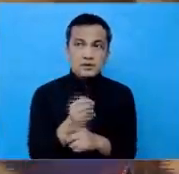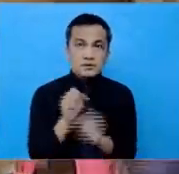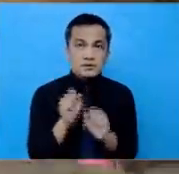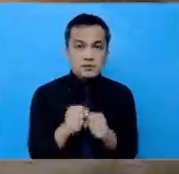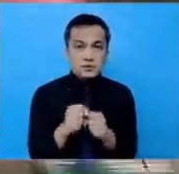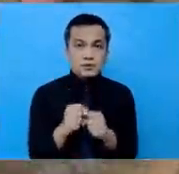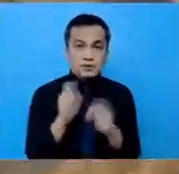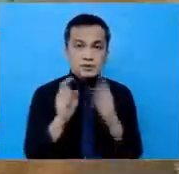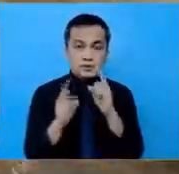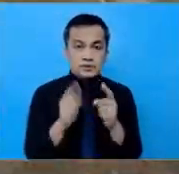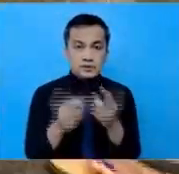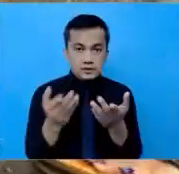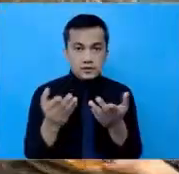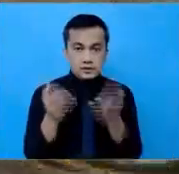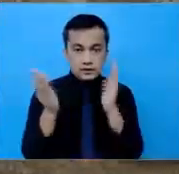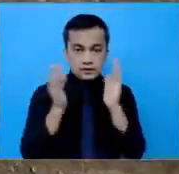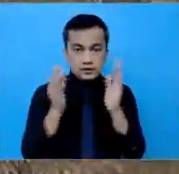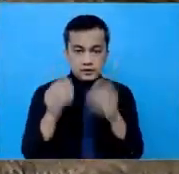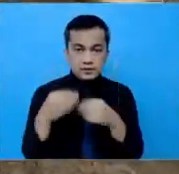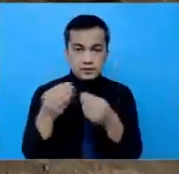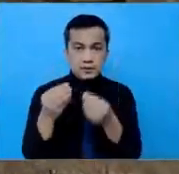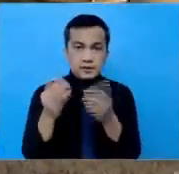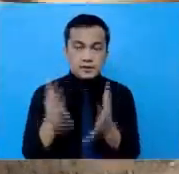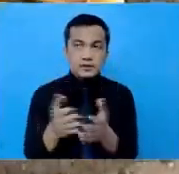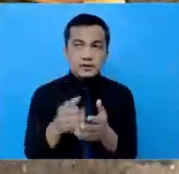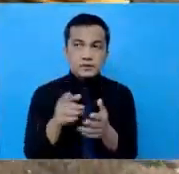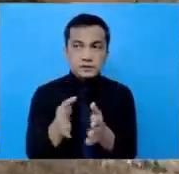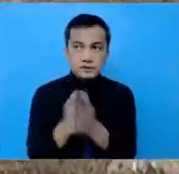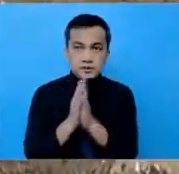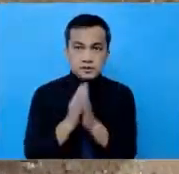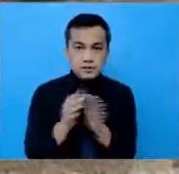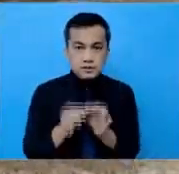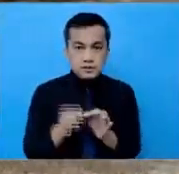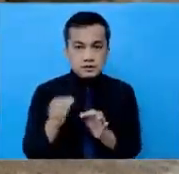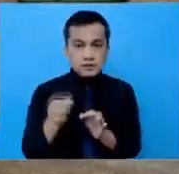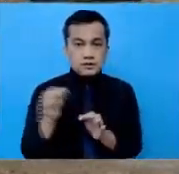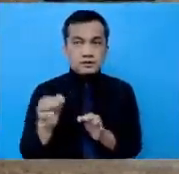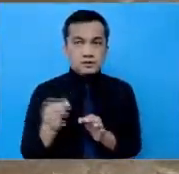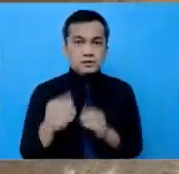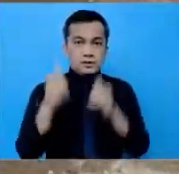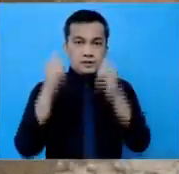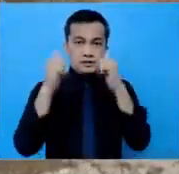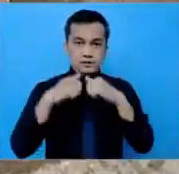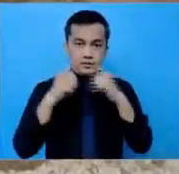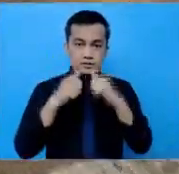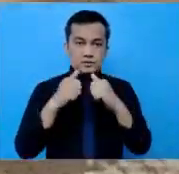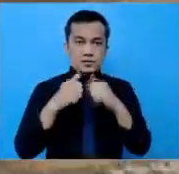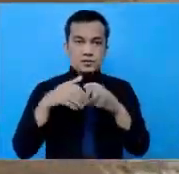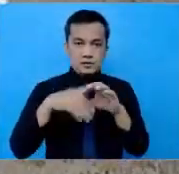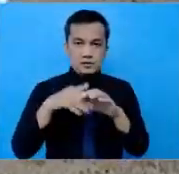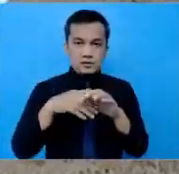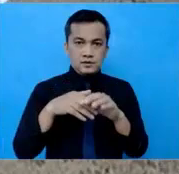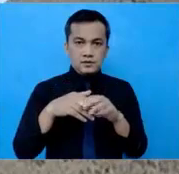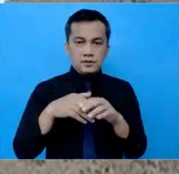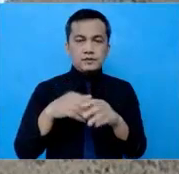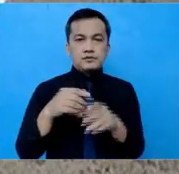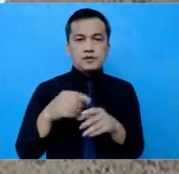inyong service provider para humingi ng extension o makipagkasundo para sa mas maluwag na payment scheme.